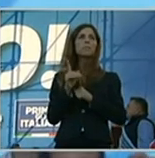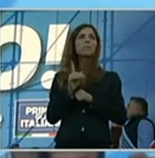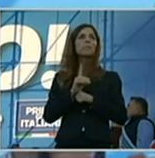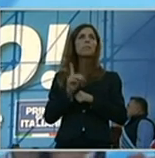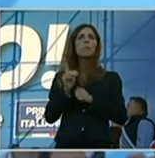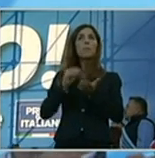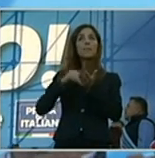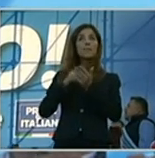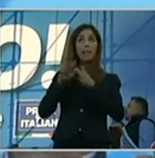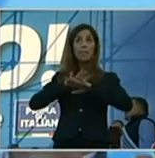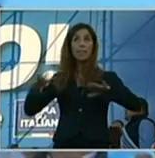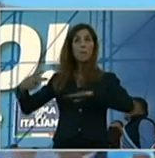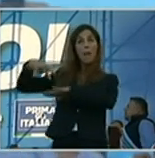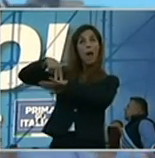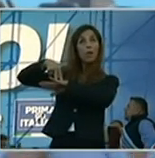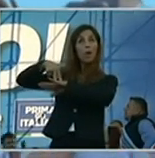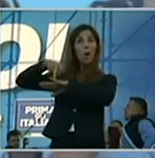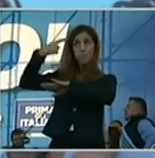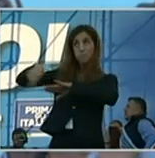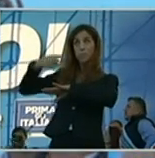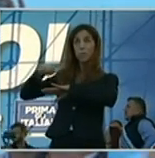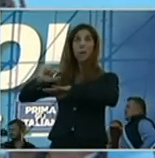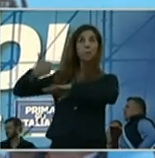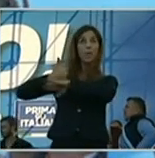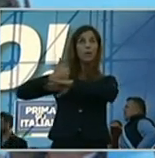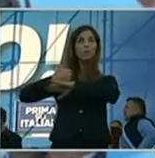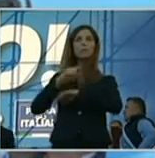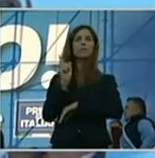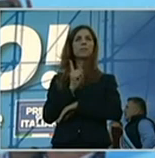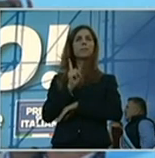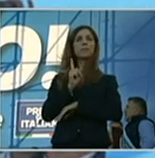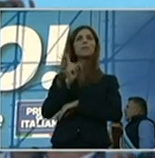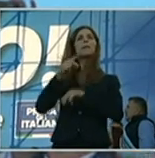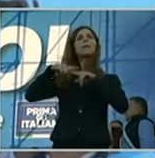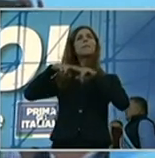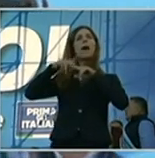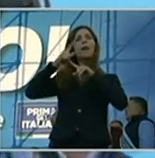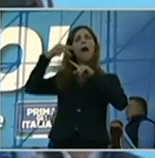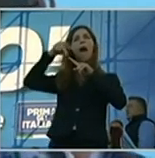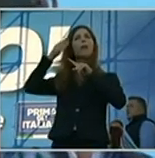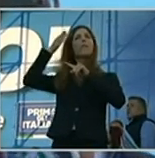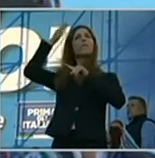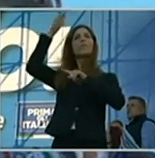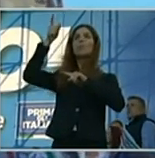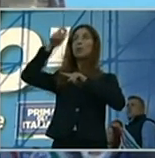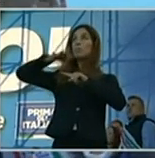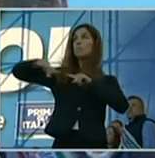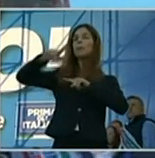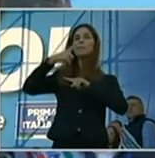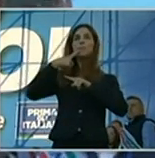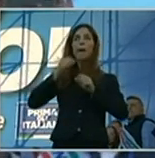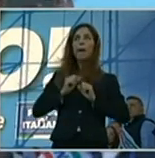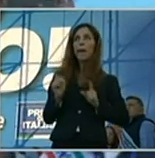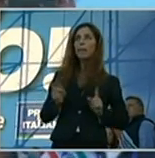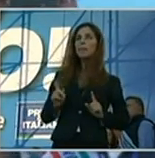sul palco. Quello che rimarrà nei prossimi anni di questa incredibile piazza